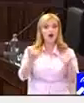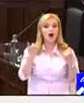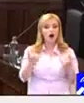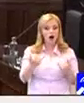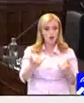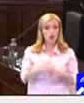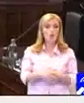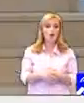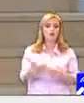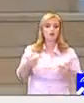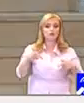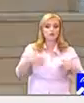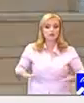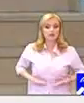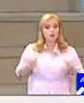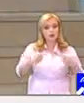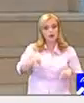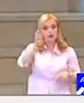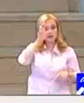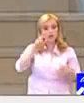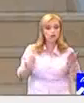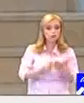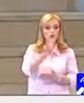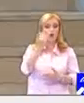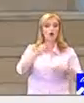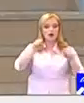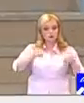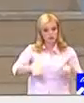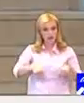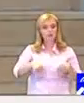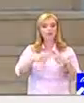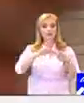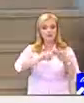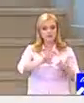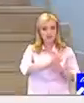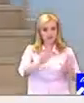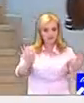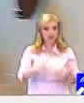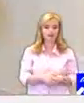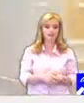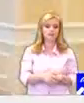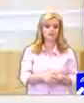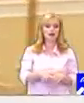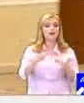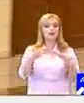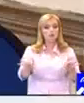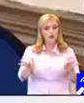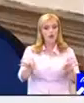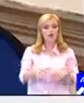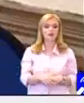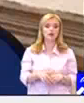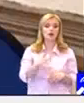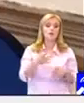din Republica Moldova trăiește într-un alt stat, unul nou, de drept, democratic și independent, în care rațiunile de moment ale legii